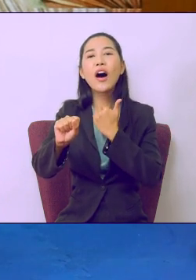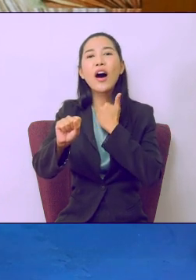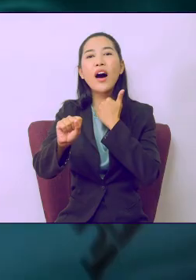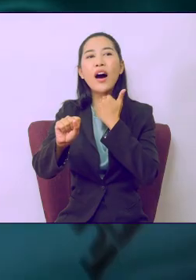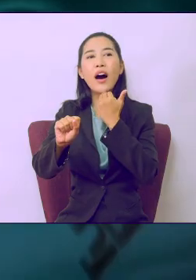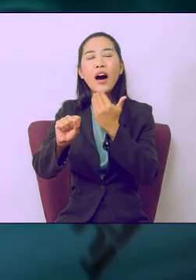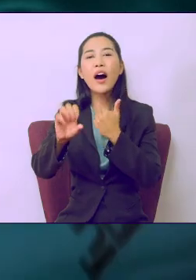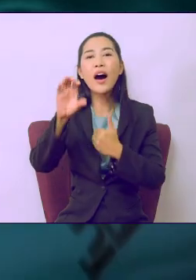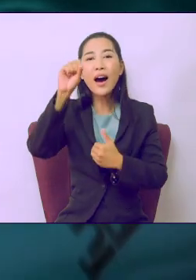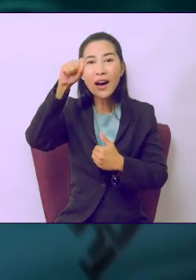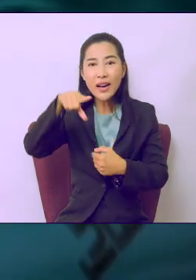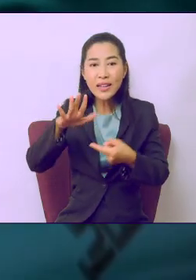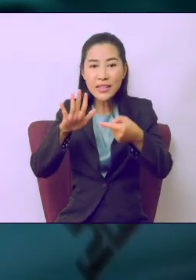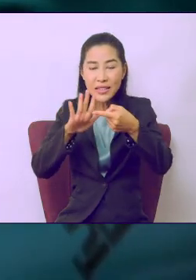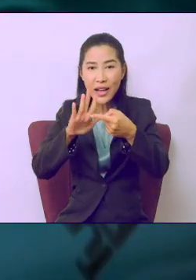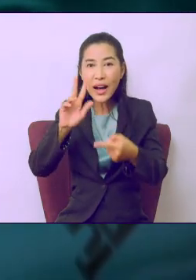สาธา